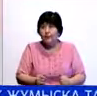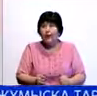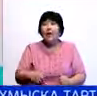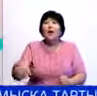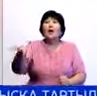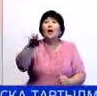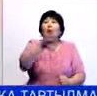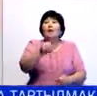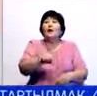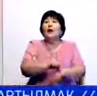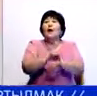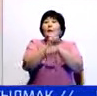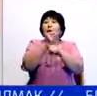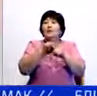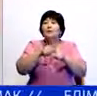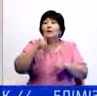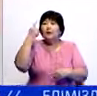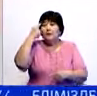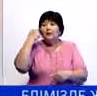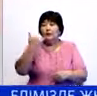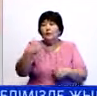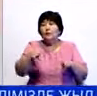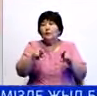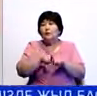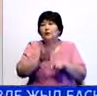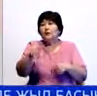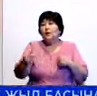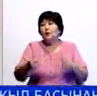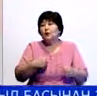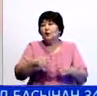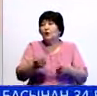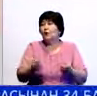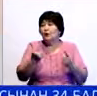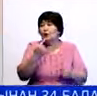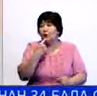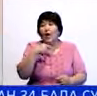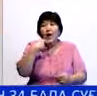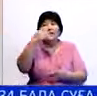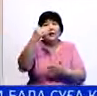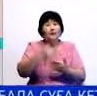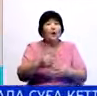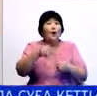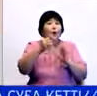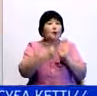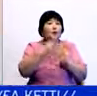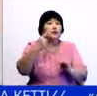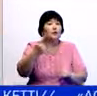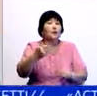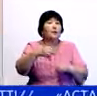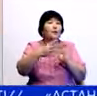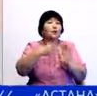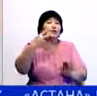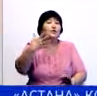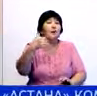большевиктік биліктің бастапқы 30 жылында халықтың бастан кешкен тауқыметі орасан зор болды. Атап айтар болсақ,